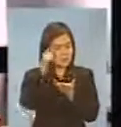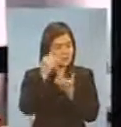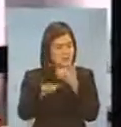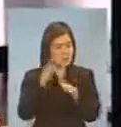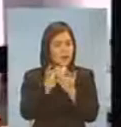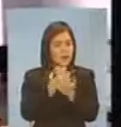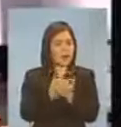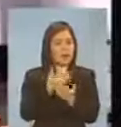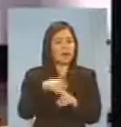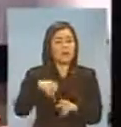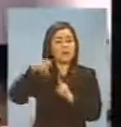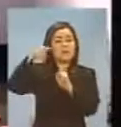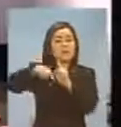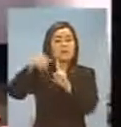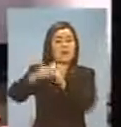คืนทุน 1,000 ปีฮะ